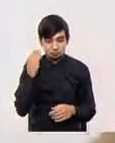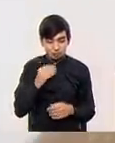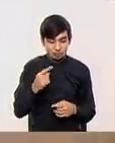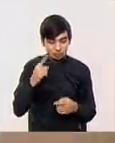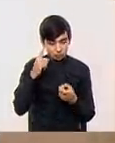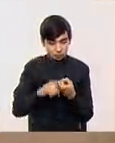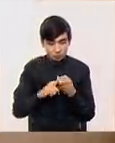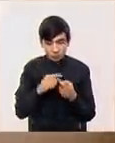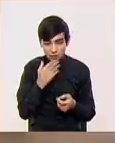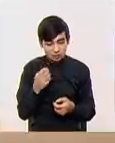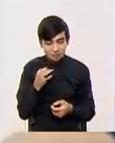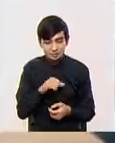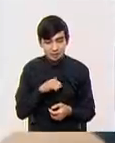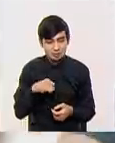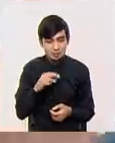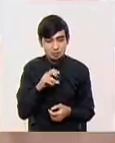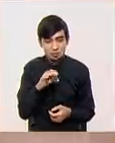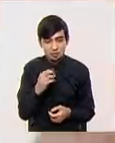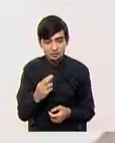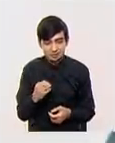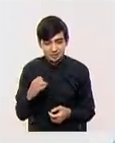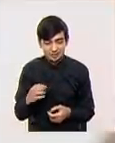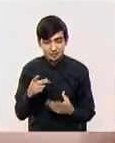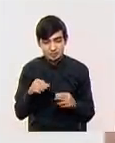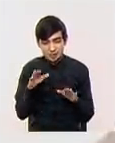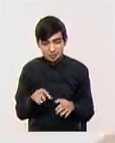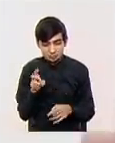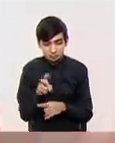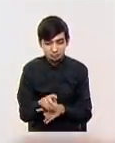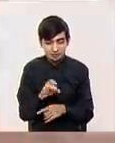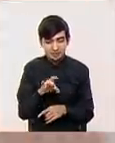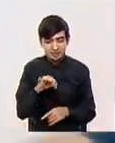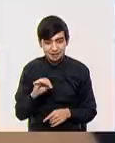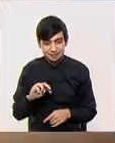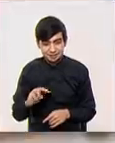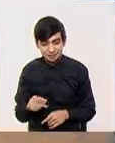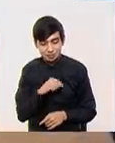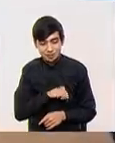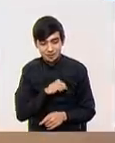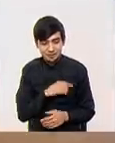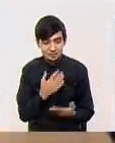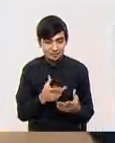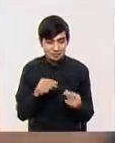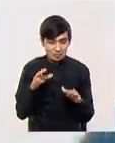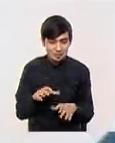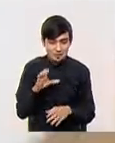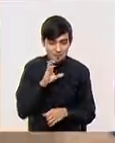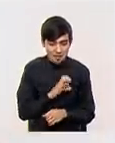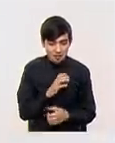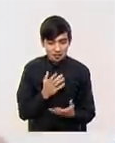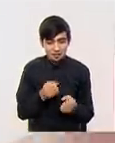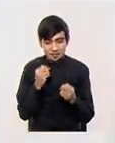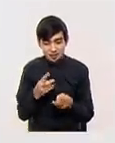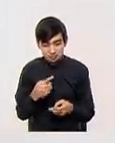ғой, сол жаңағы бір жерге бару, сол рискованное поведение деген, қайда бір жерден ұрлап алу,